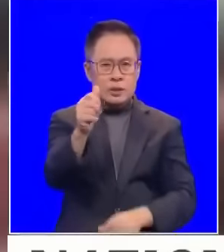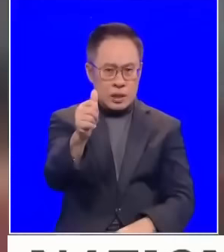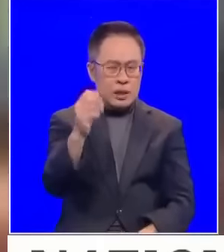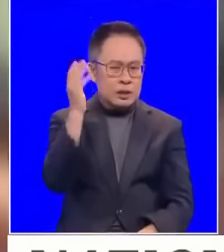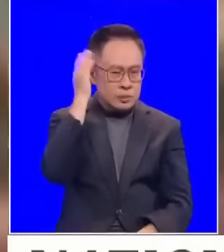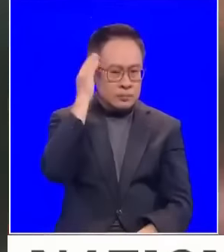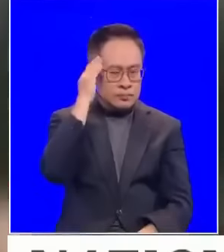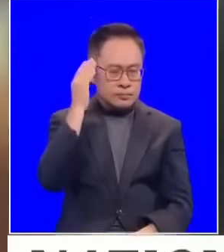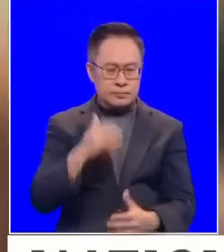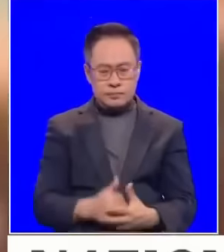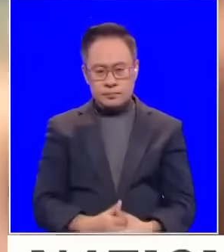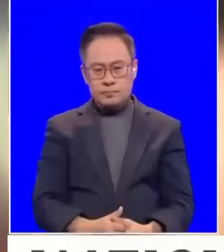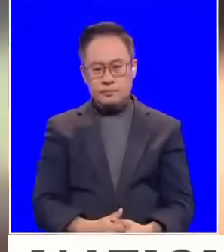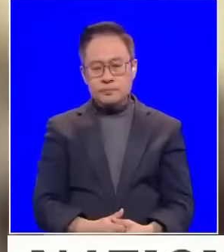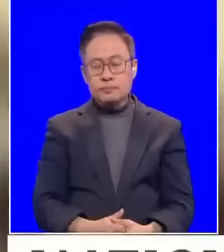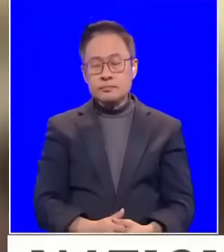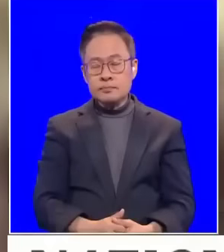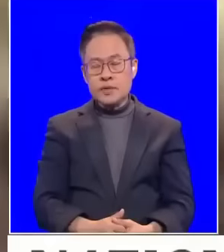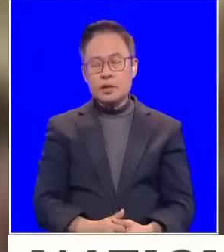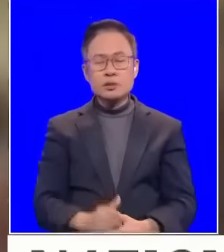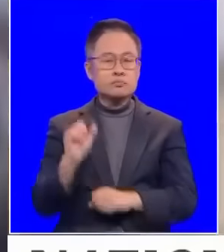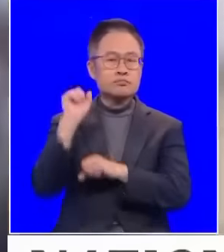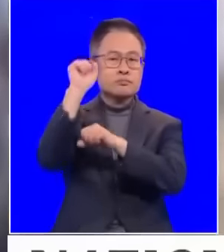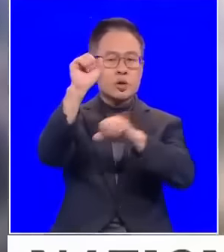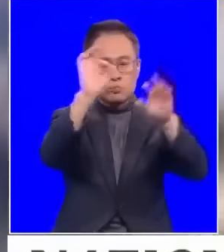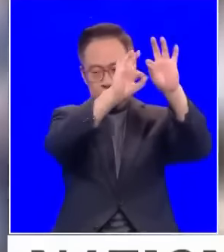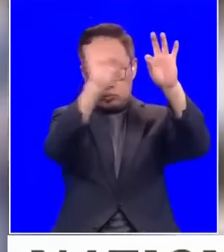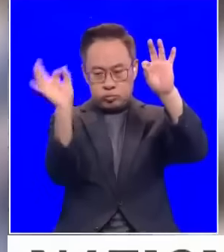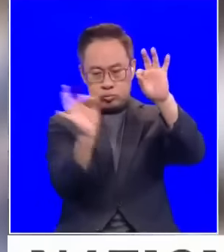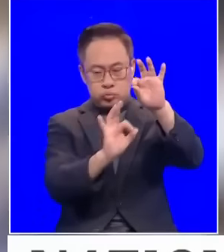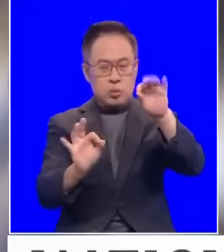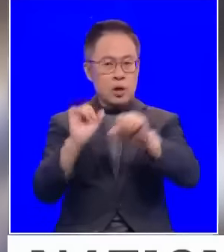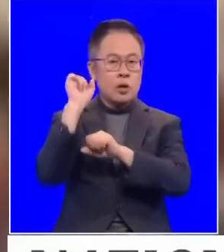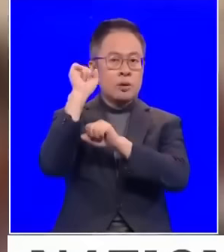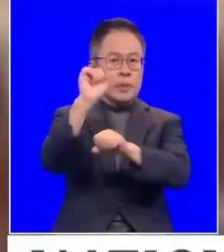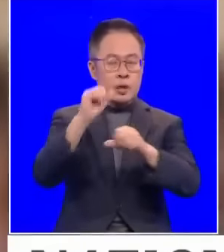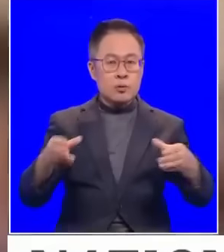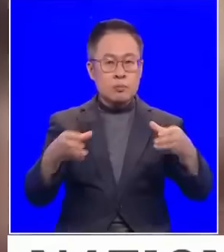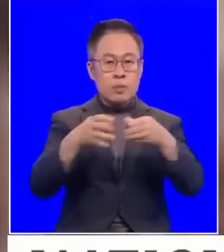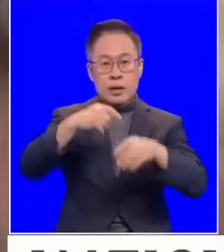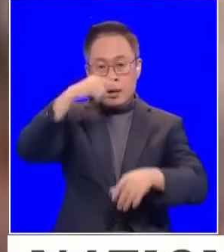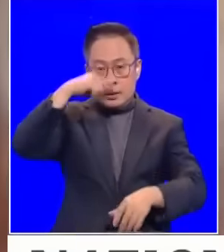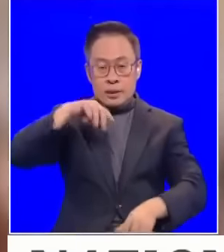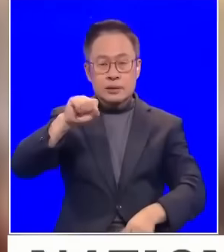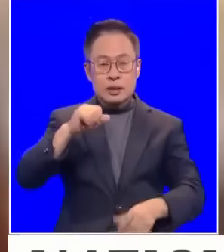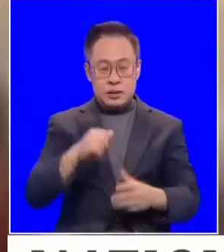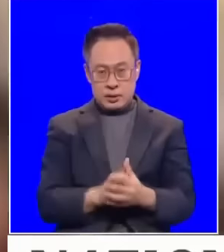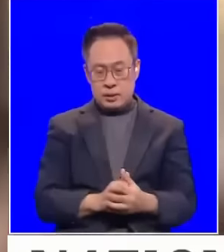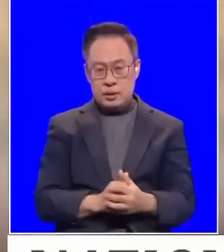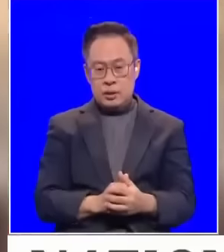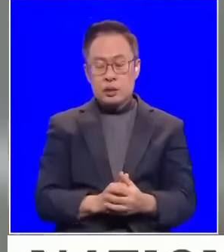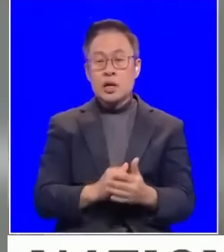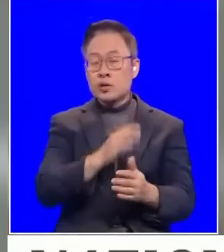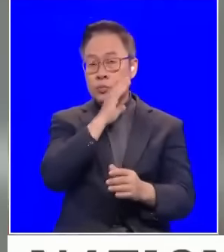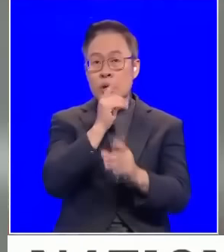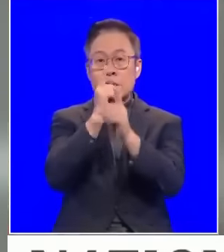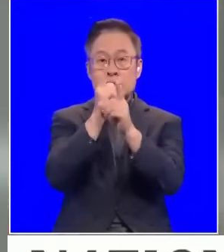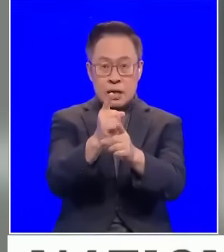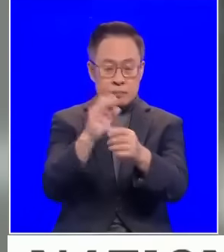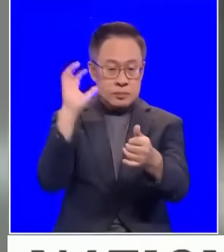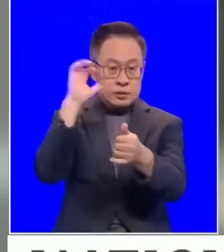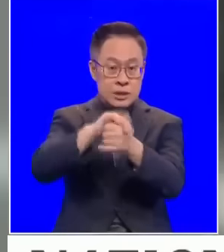มได้และบรรทัดสุดท้ายของแถลงการนี่สำคัญมากนะ คะ ที่ไทยสร้างไทยบอกว่าถ้าเกิดว่าติดตามตัวจำเลยกลับมาได้เนี่ย